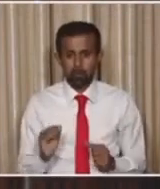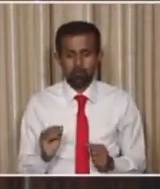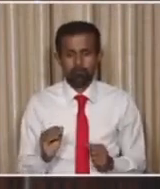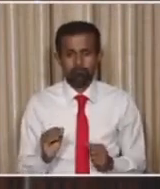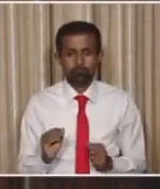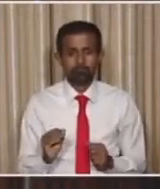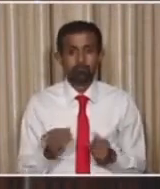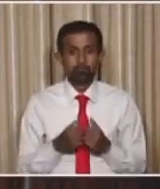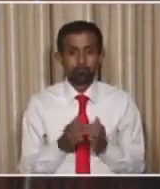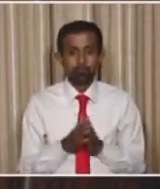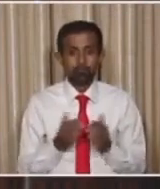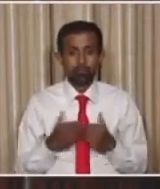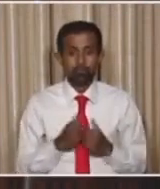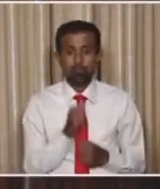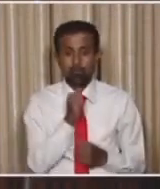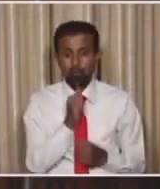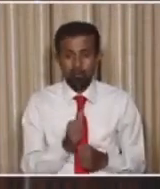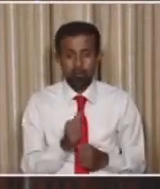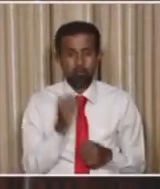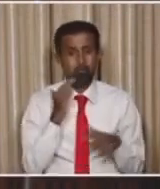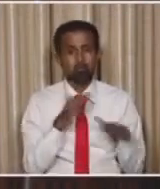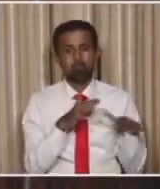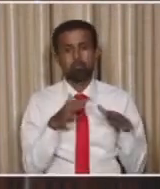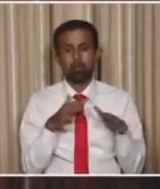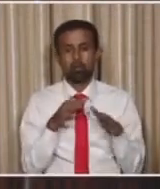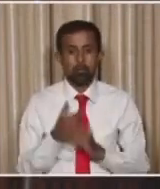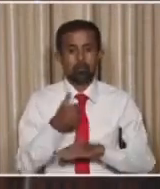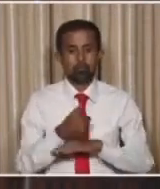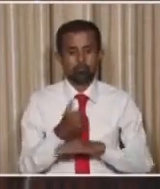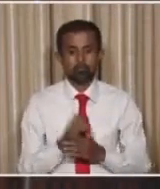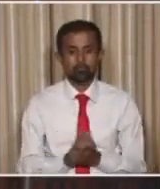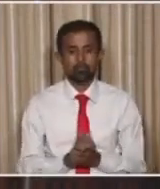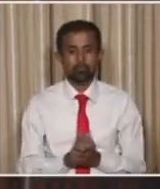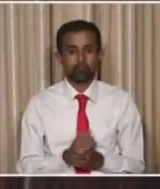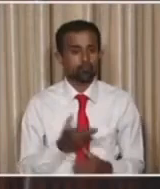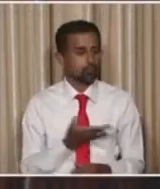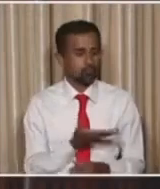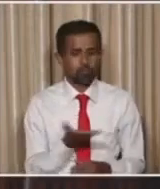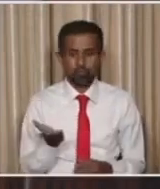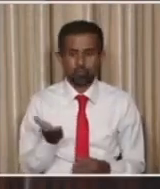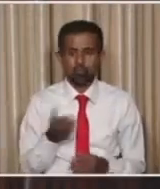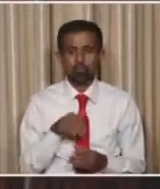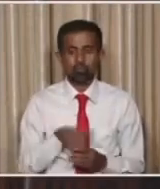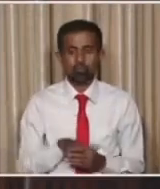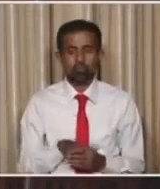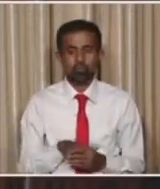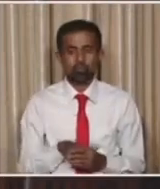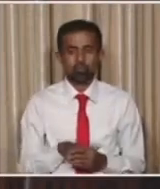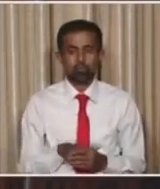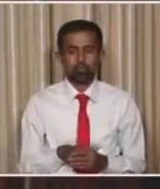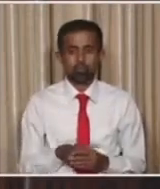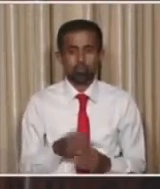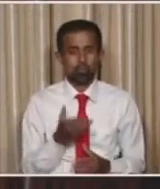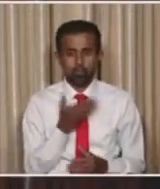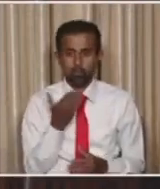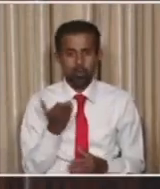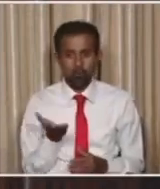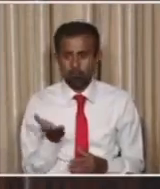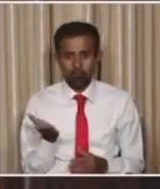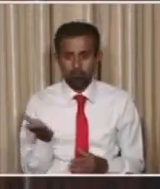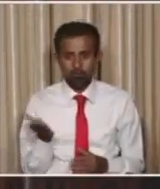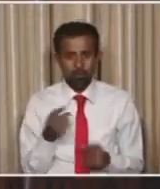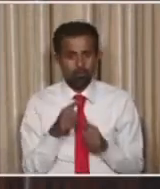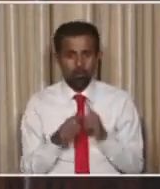තමයි අපි සැබෑ මහජන නියෝජිතයෝ බවට පත් වෙන්නේ. මේ සභාව තුළ ඉඩකඩ තියෙනවාද